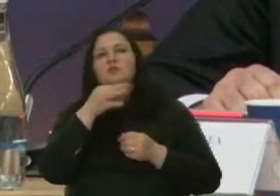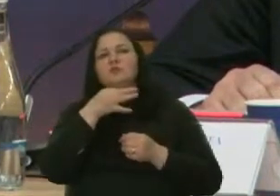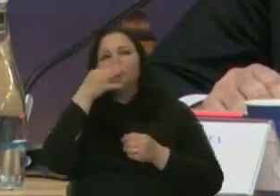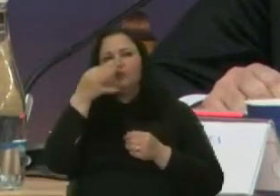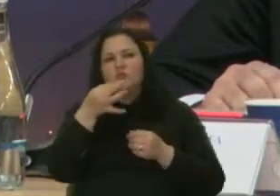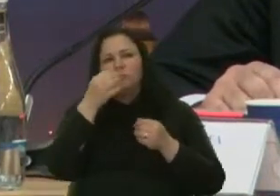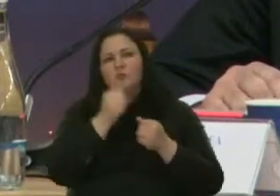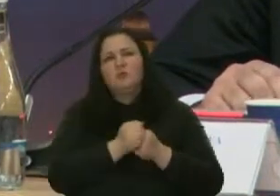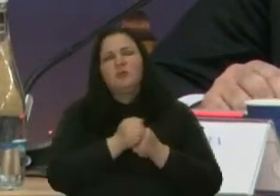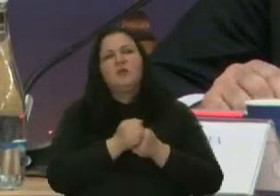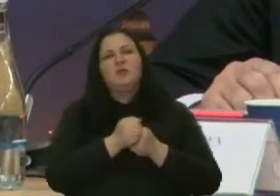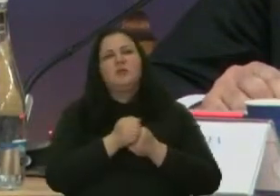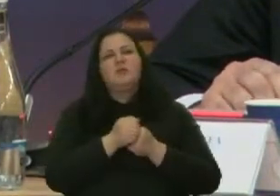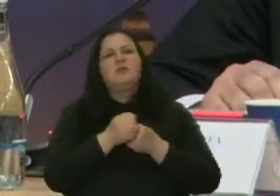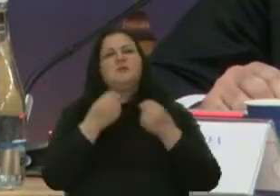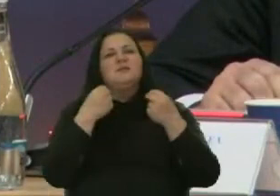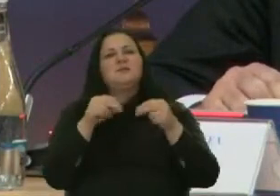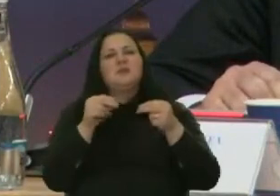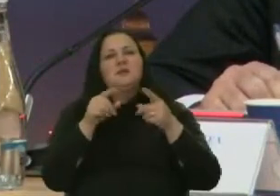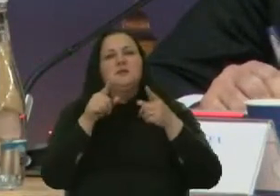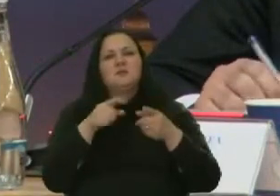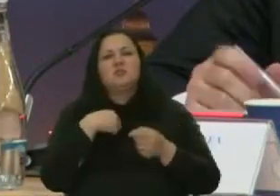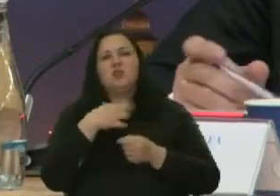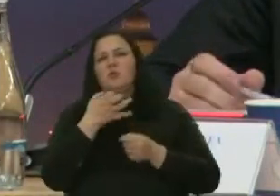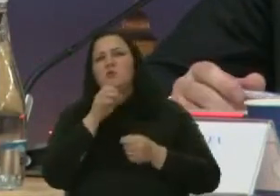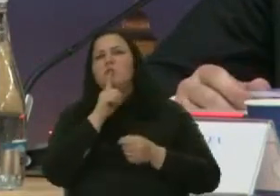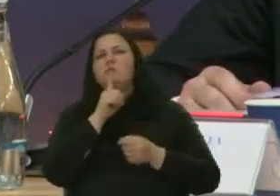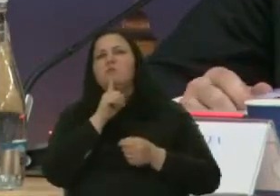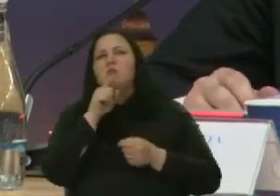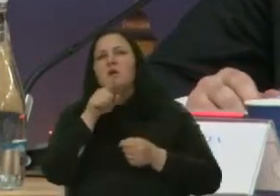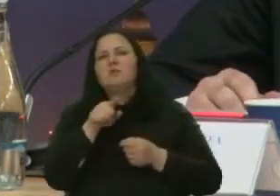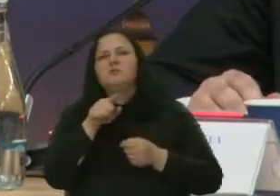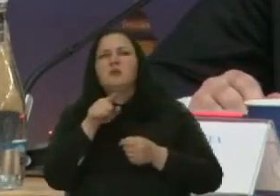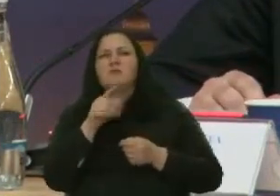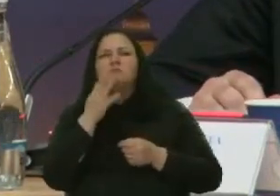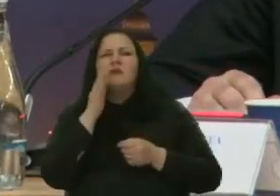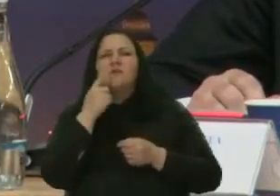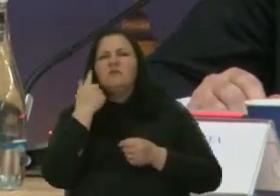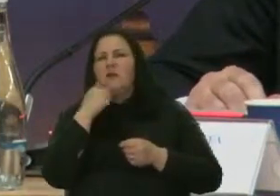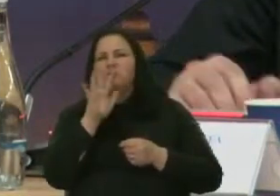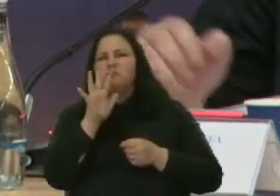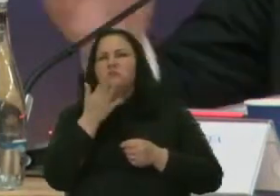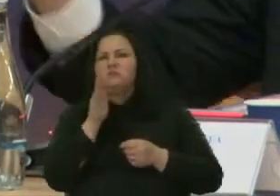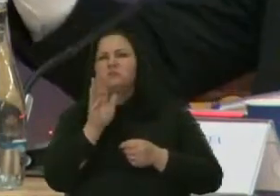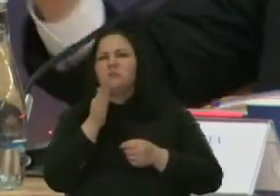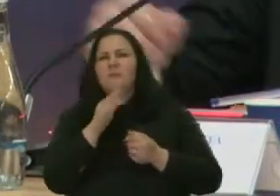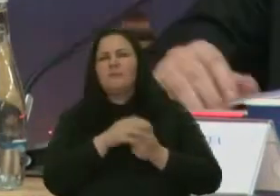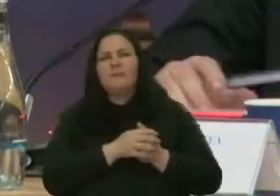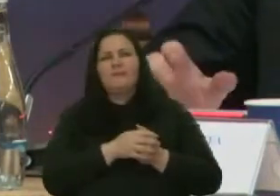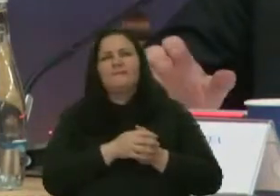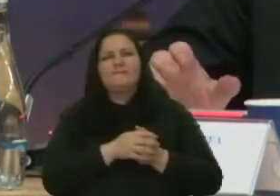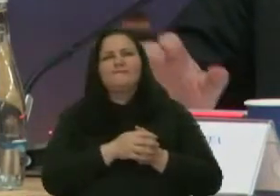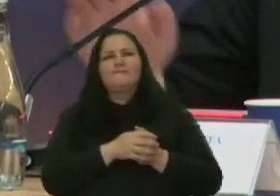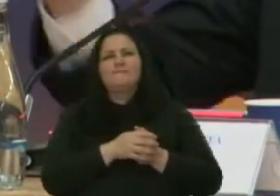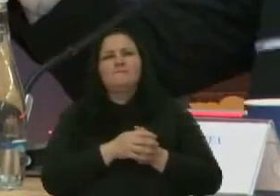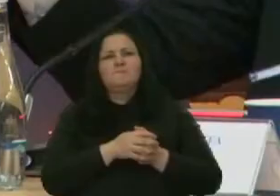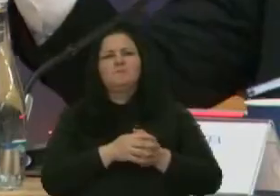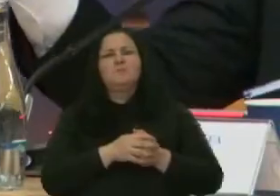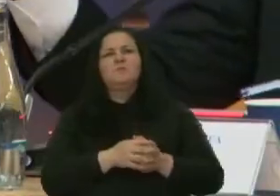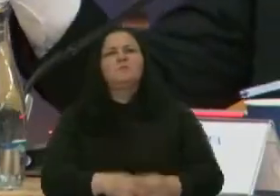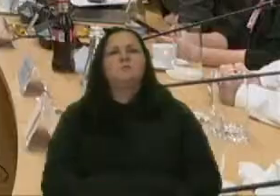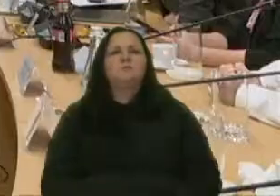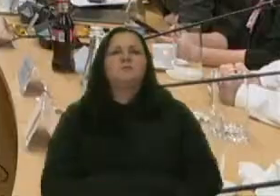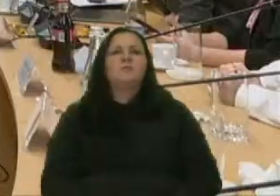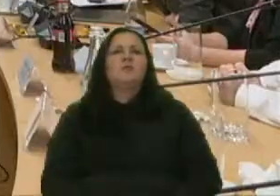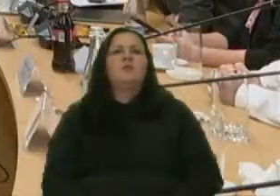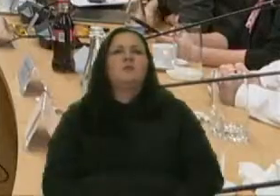spune consistent despre ceea ce eu numesc acest camelion politică rog Dom am un răspuns direct pentru